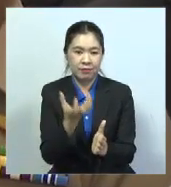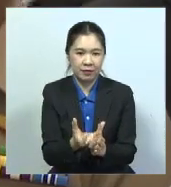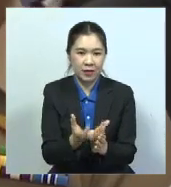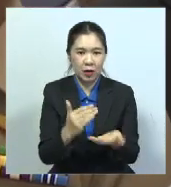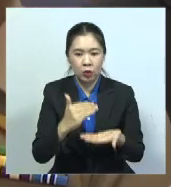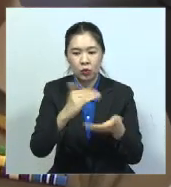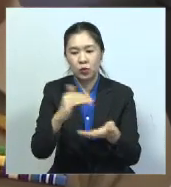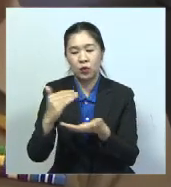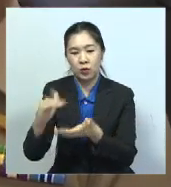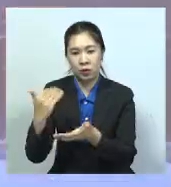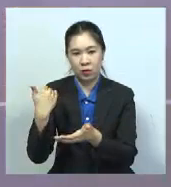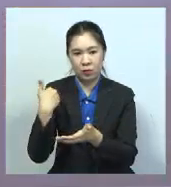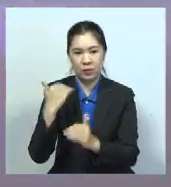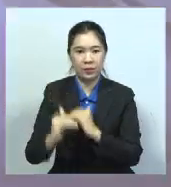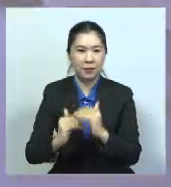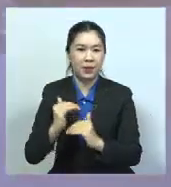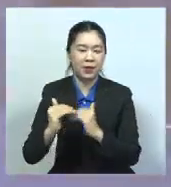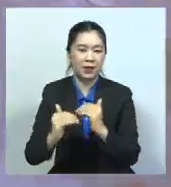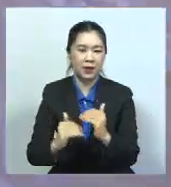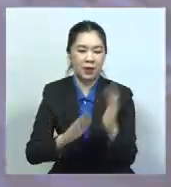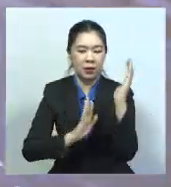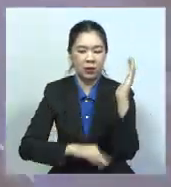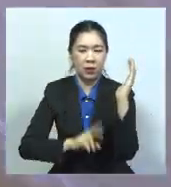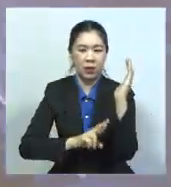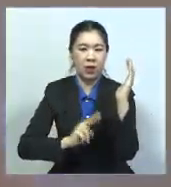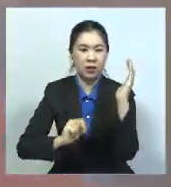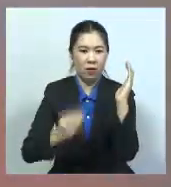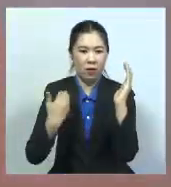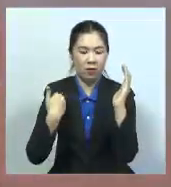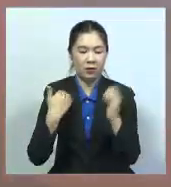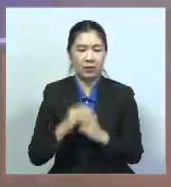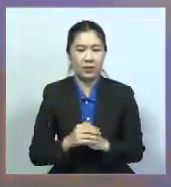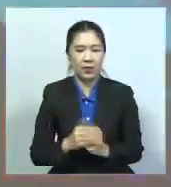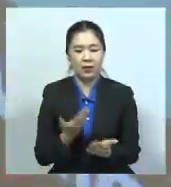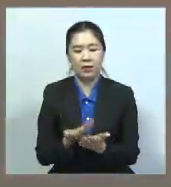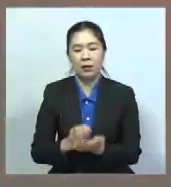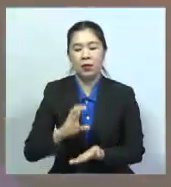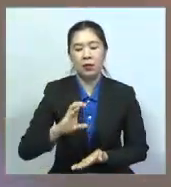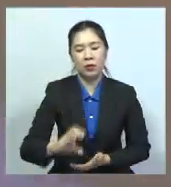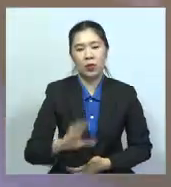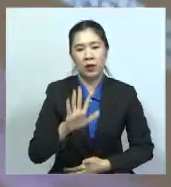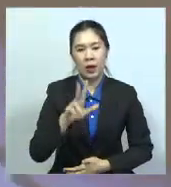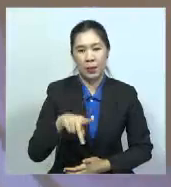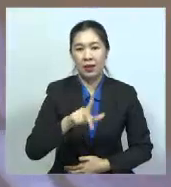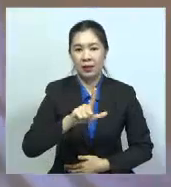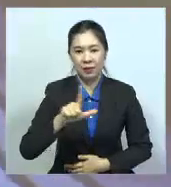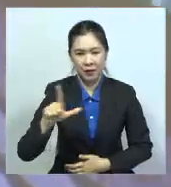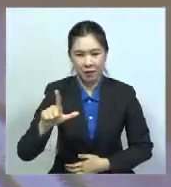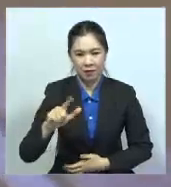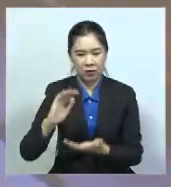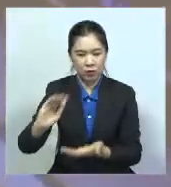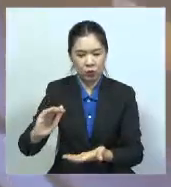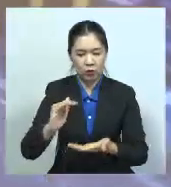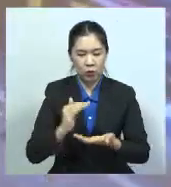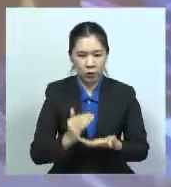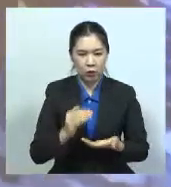การเร่งรัดโครงการพัฒนาท่าเรือน้ำลึกระนองเฟส1นะครับวงเงินลงทุน 5,000 ล้านบาทเพื่อที่จะรองรับการขนส่งสินค้